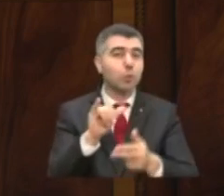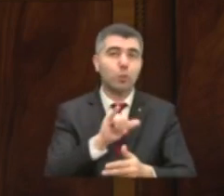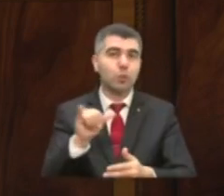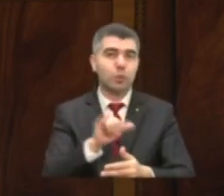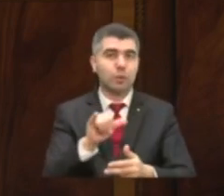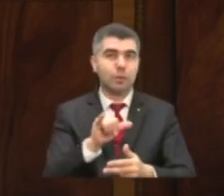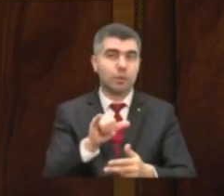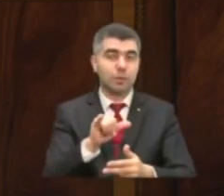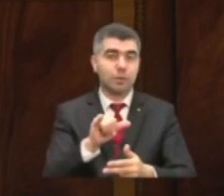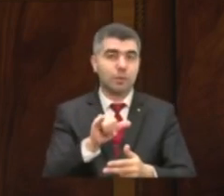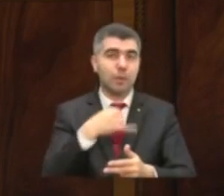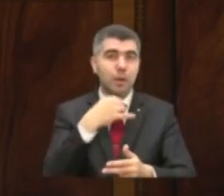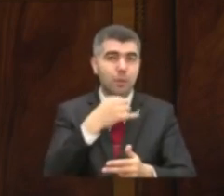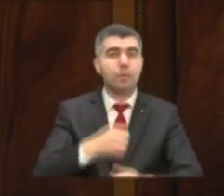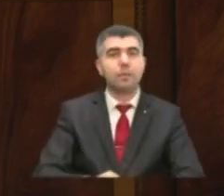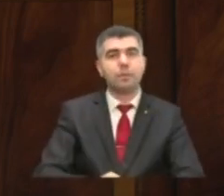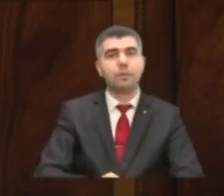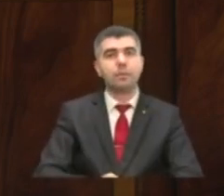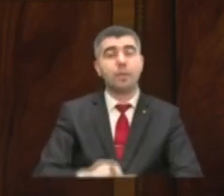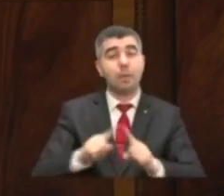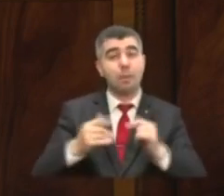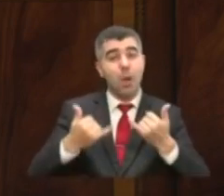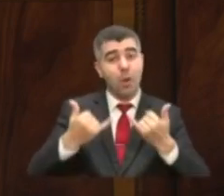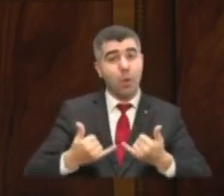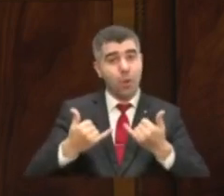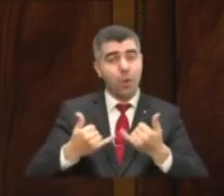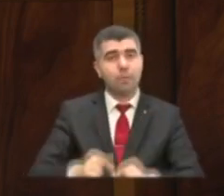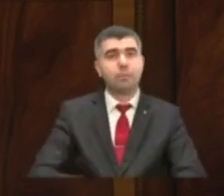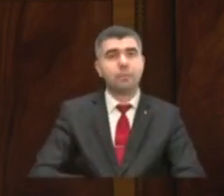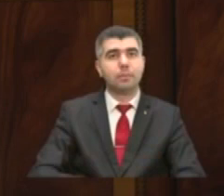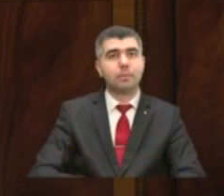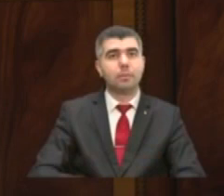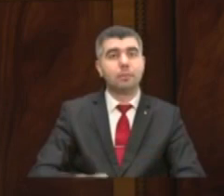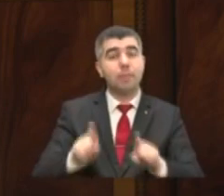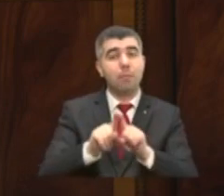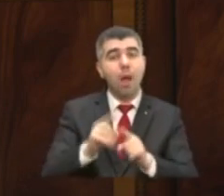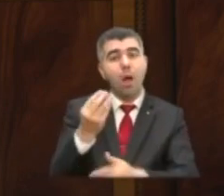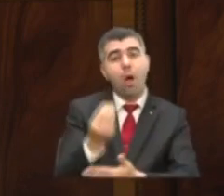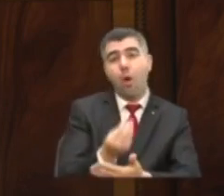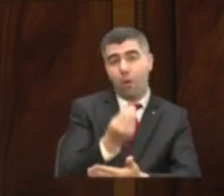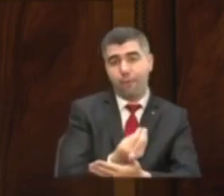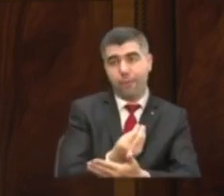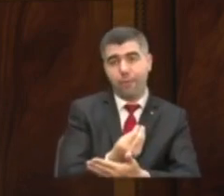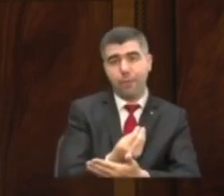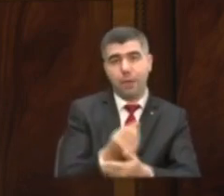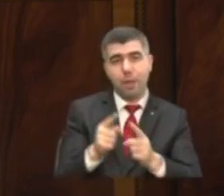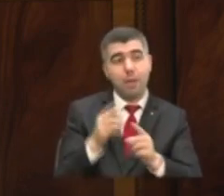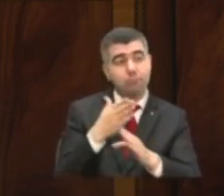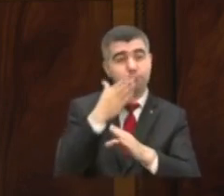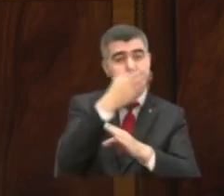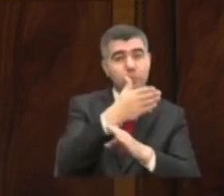السيد رئيس الحكومة، اليوم طلبنا غنطلبوا من الأطفال يمشيو مع